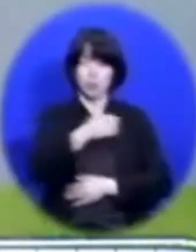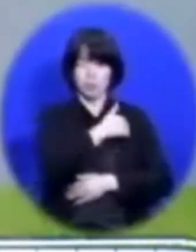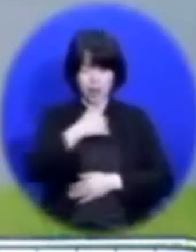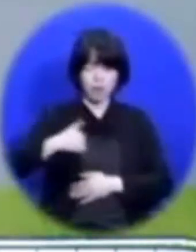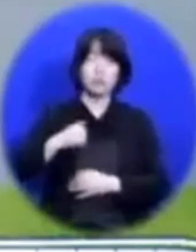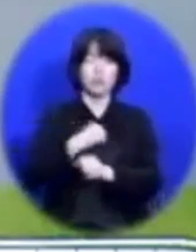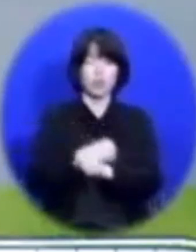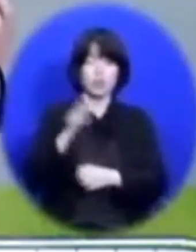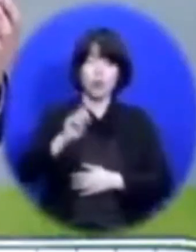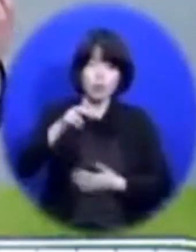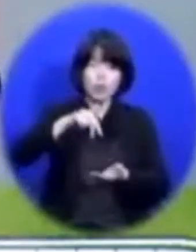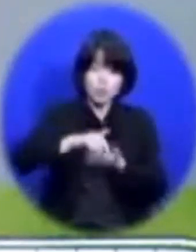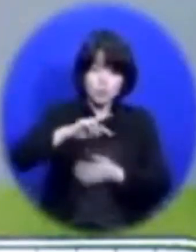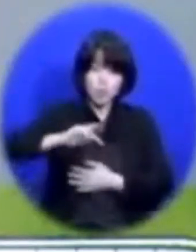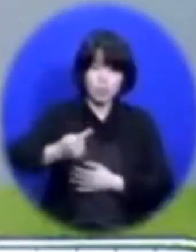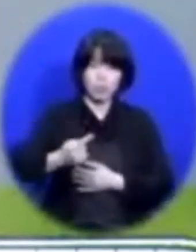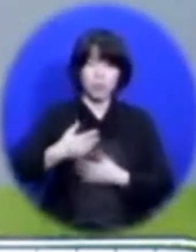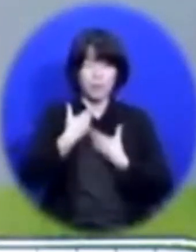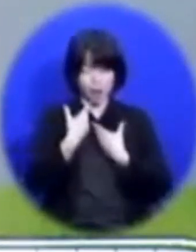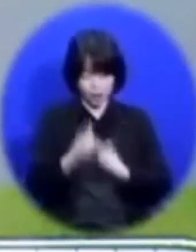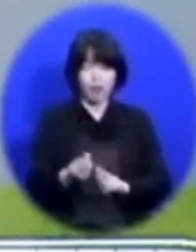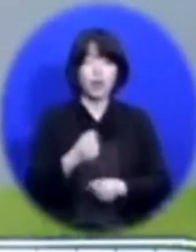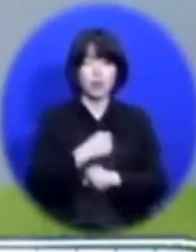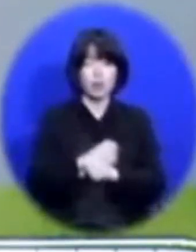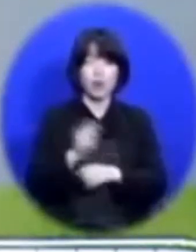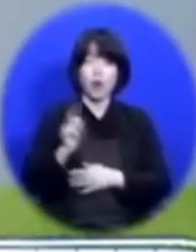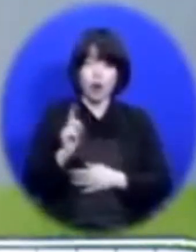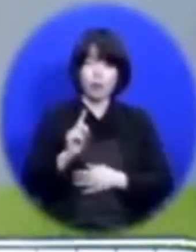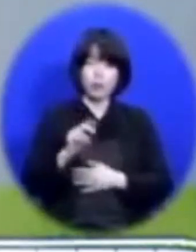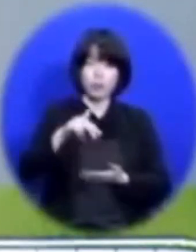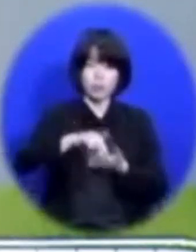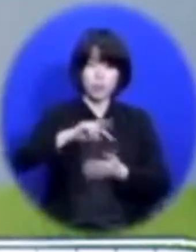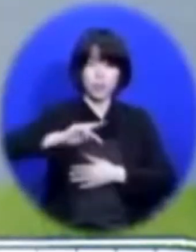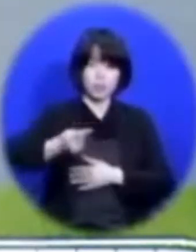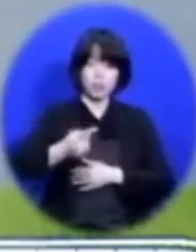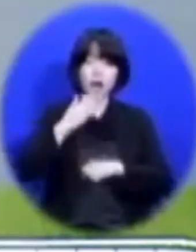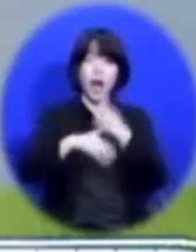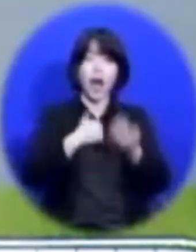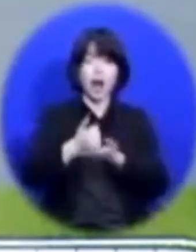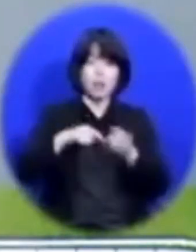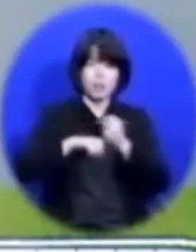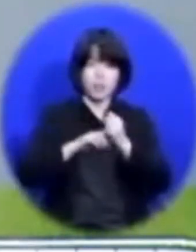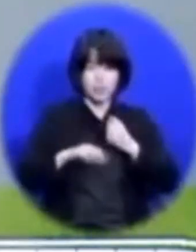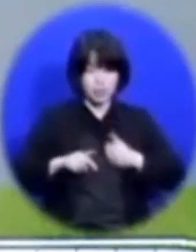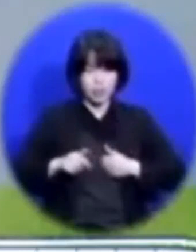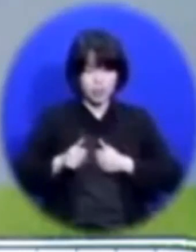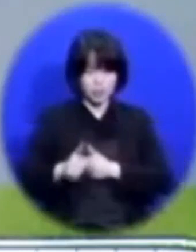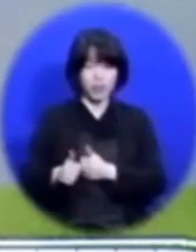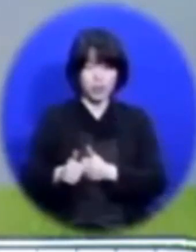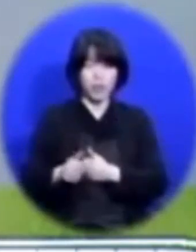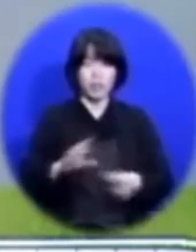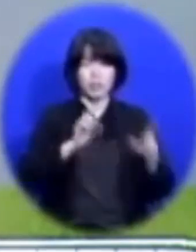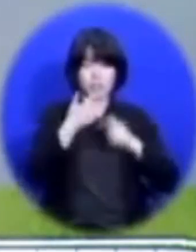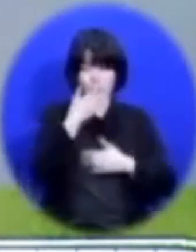도만족하며,어떤상황에서도평안하고, 어떤상황에서도하나님의뜻대로살게될것입니다 .